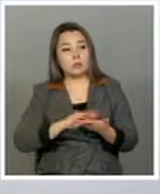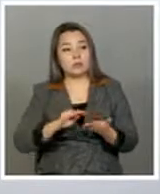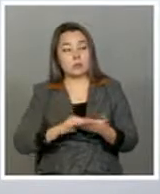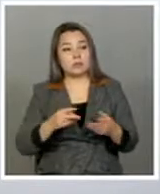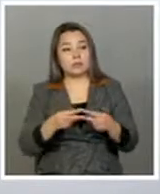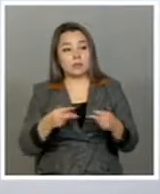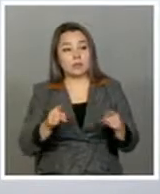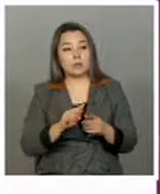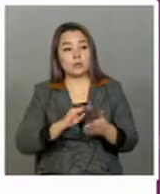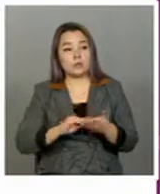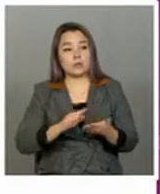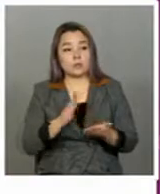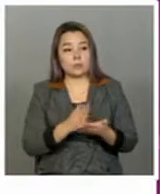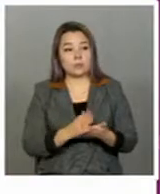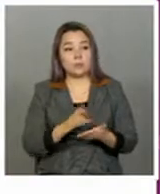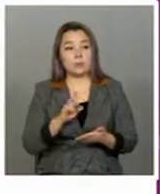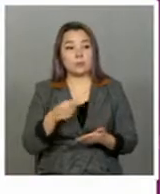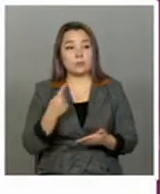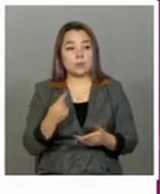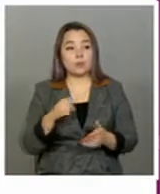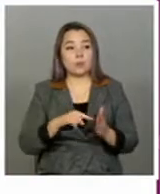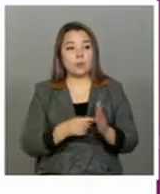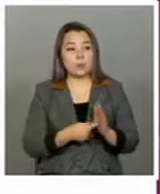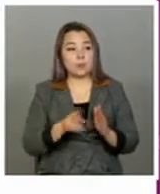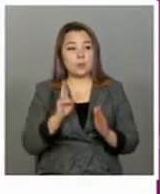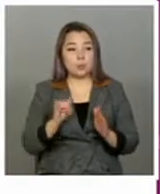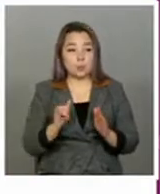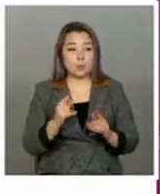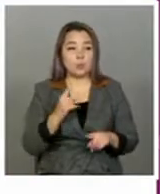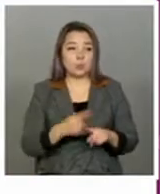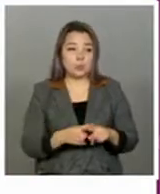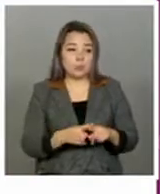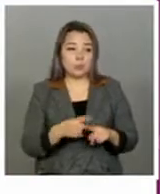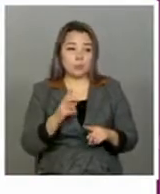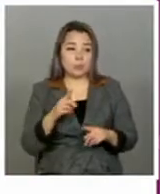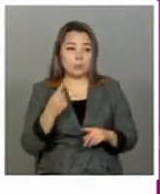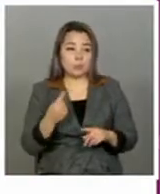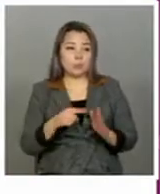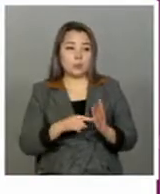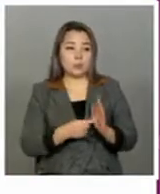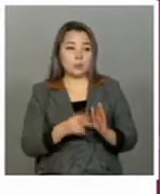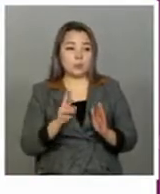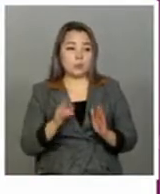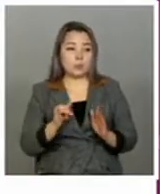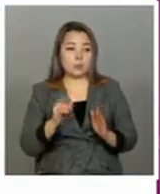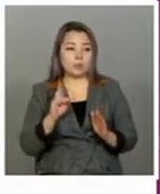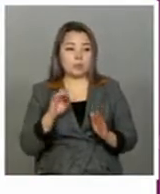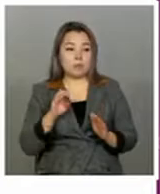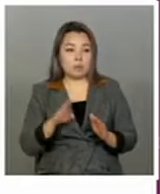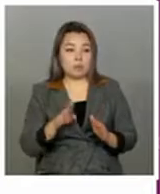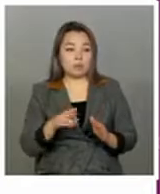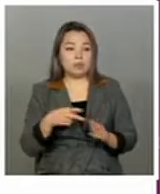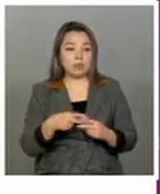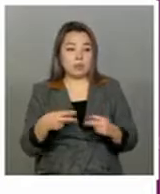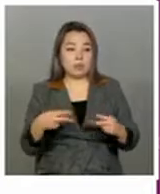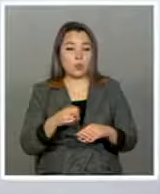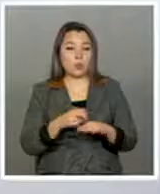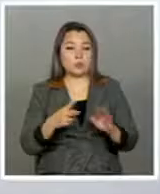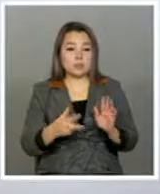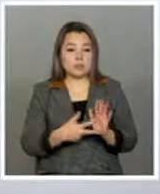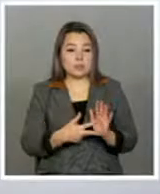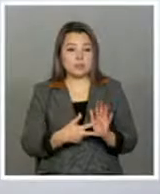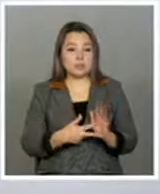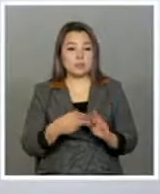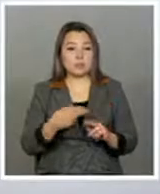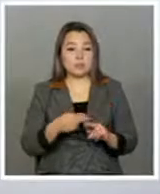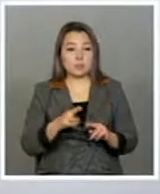келесідей жазамыз. b1 көбейтілген q қосылған b1 көбейтілген q-дың квадраты тең 18-ге.